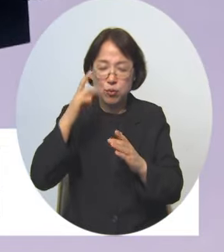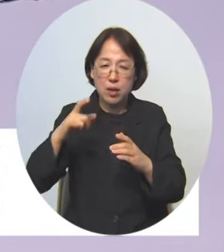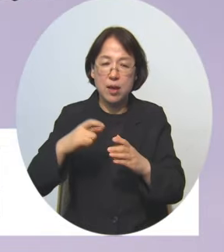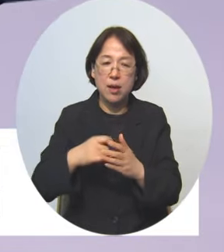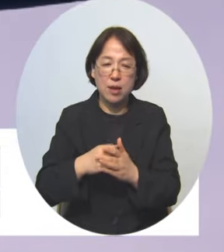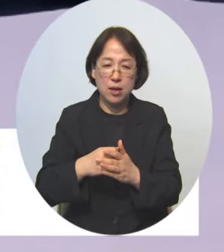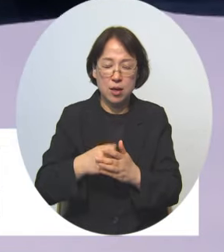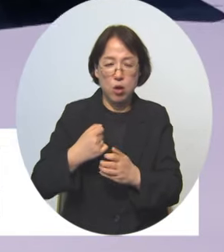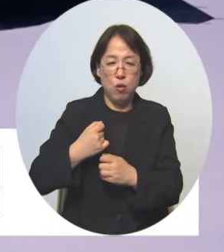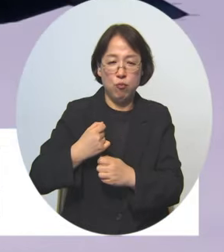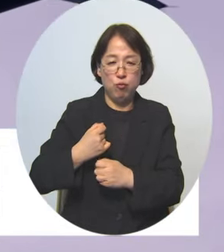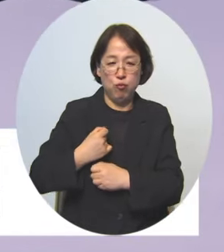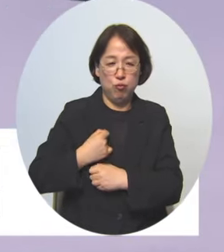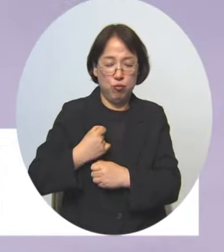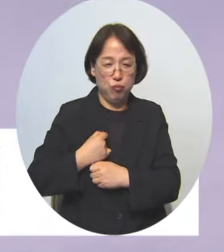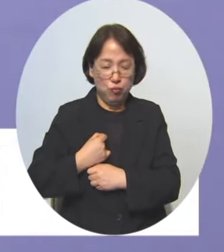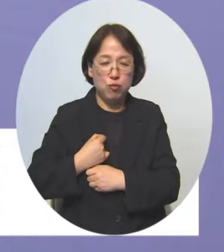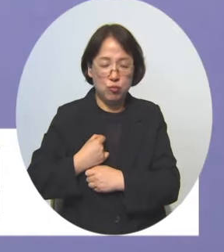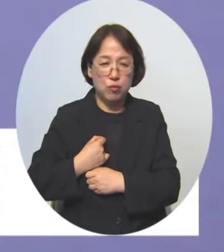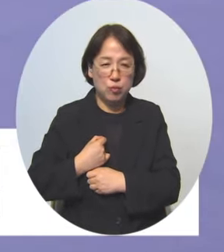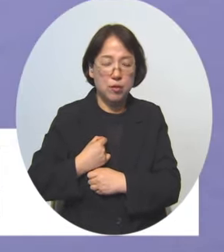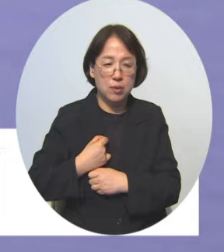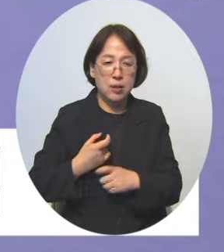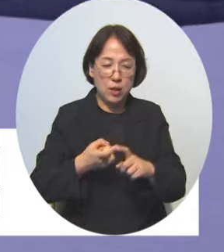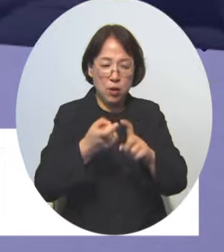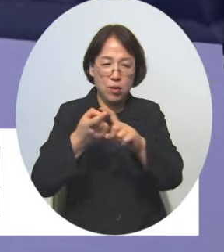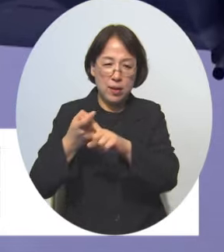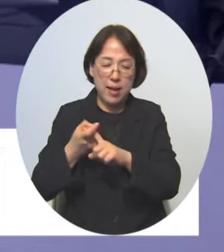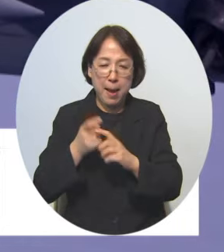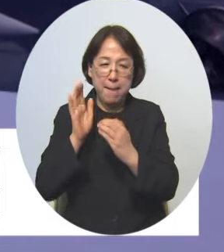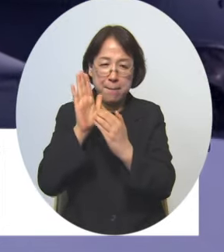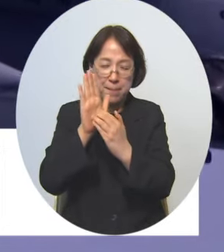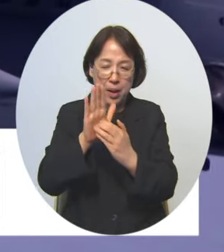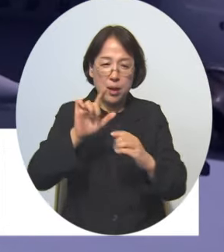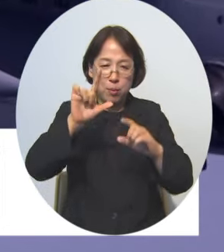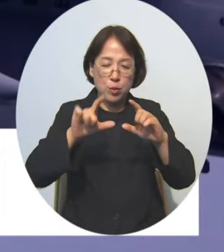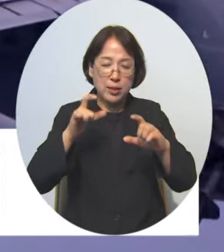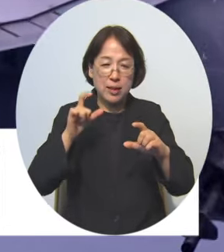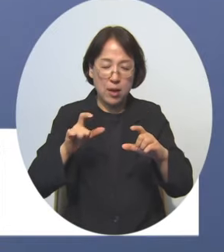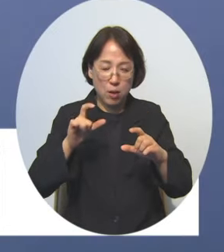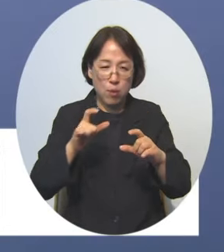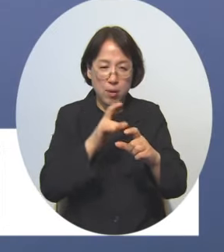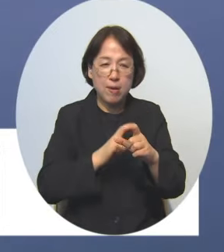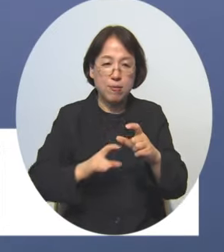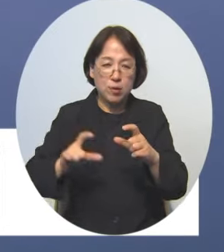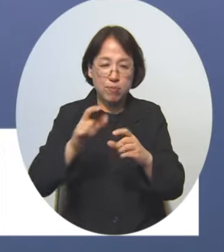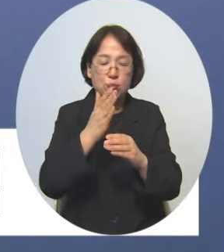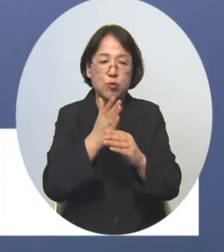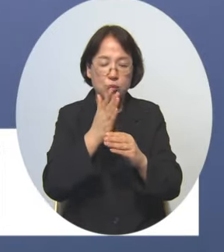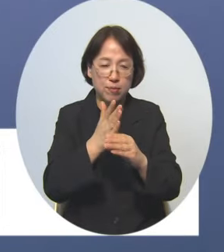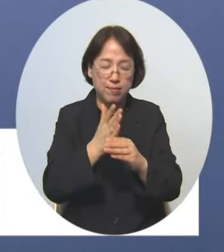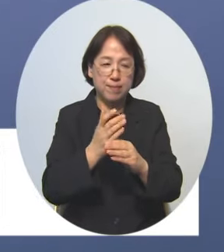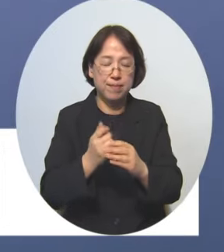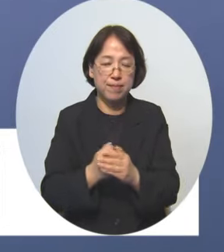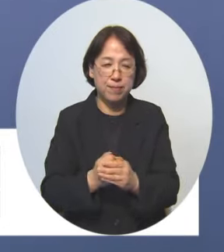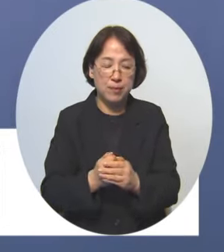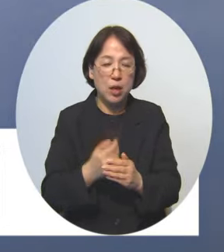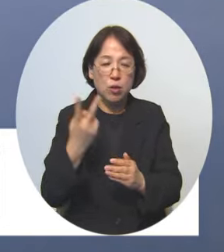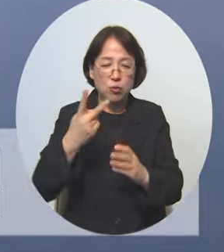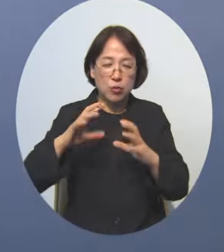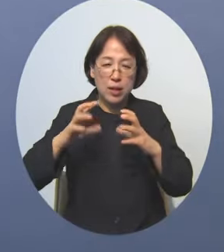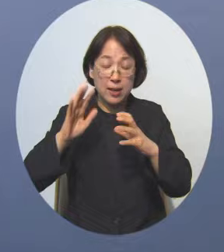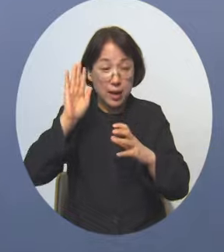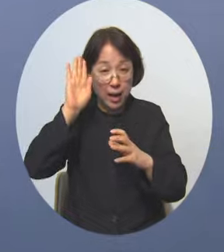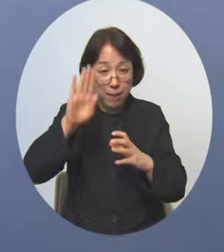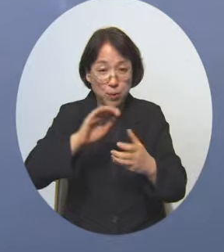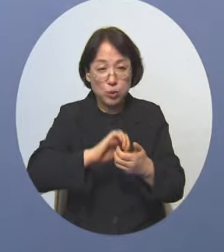억제 공약을 이행하고 연합 방위 태세 강화에 중점을 두고 시행됐습니다. 한미 양국은 앞으로도